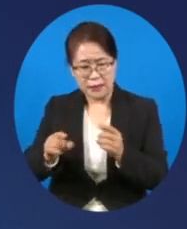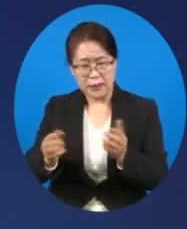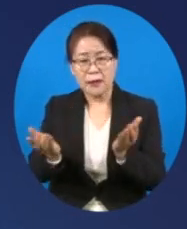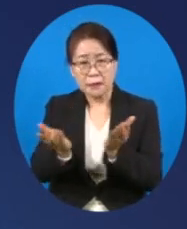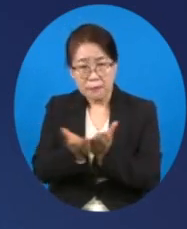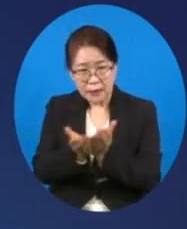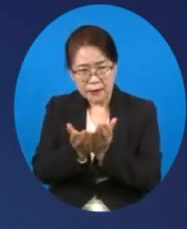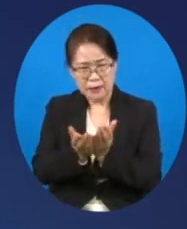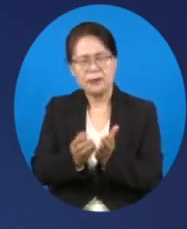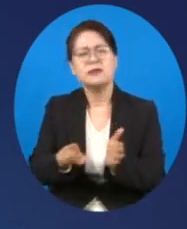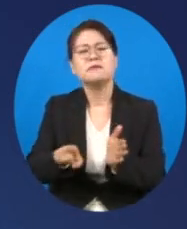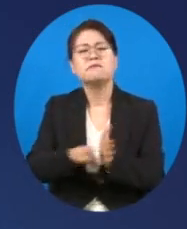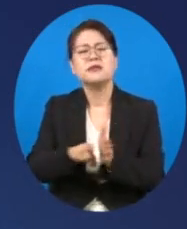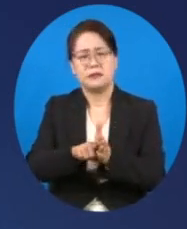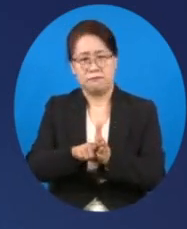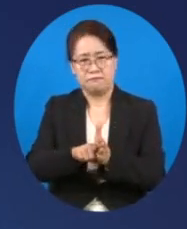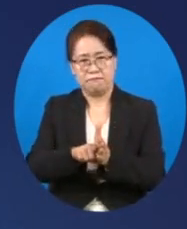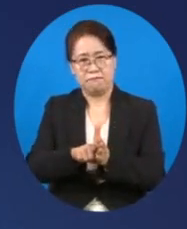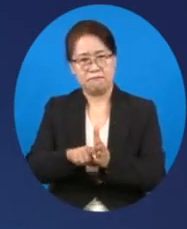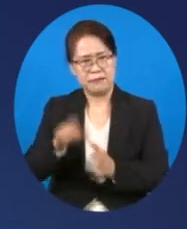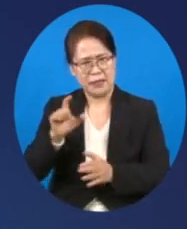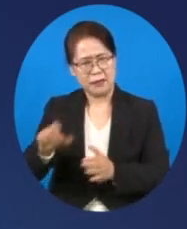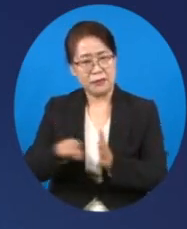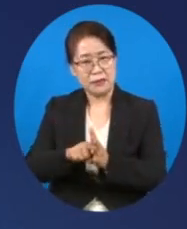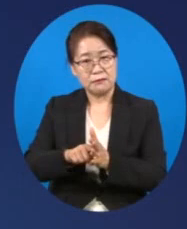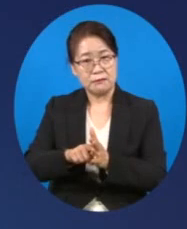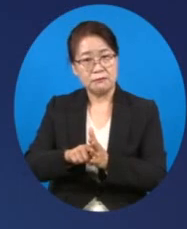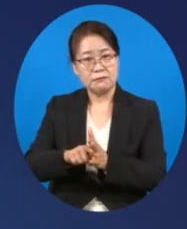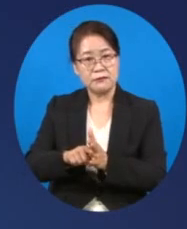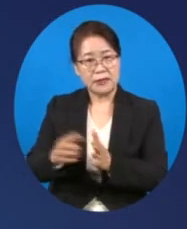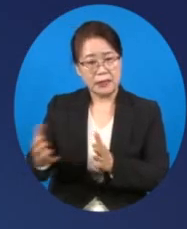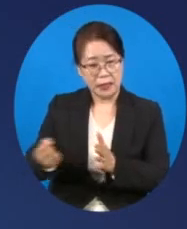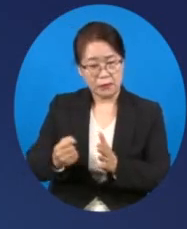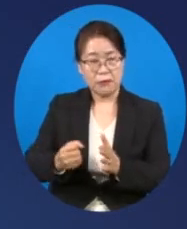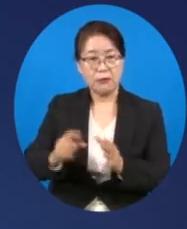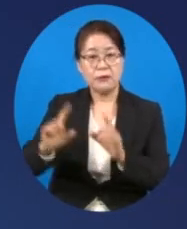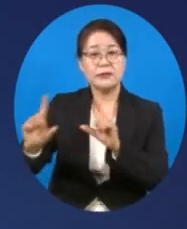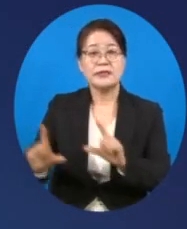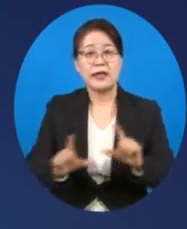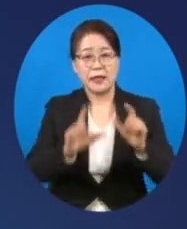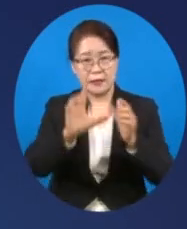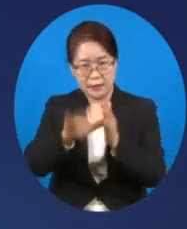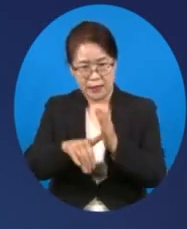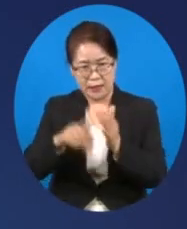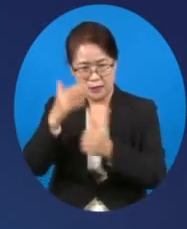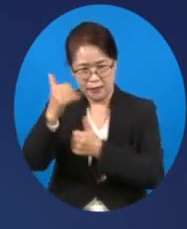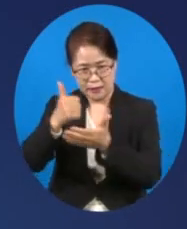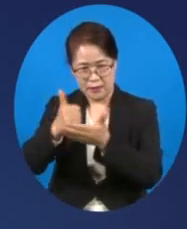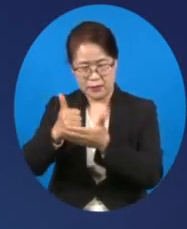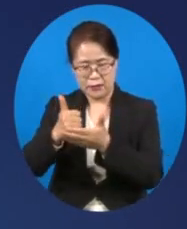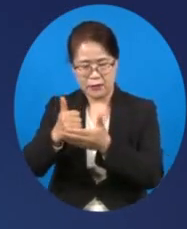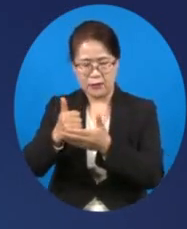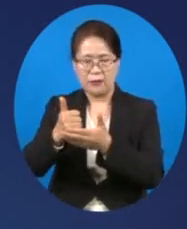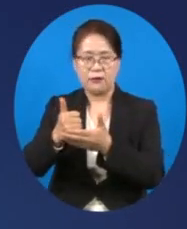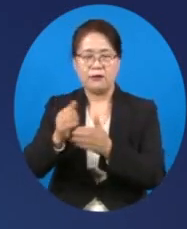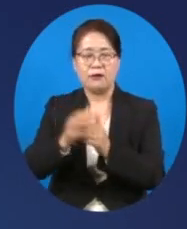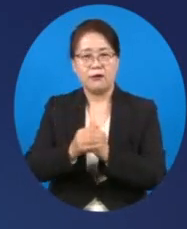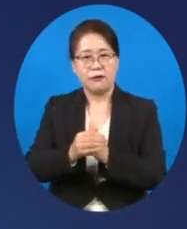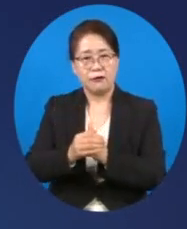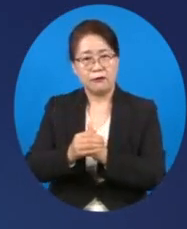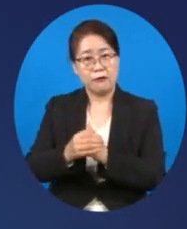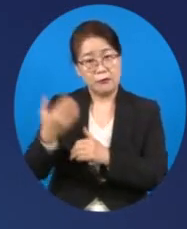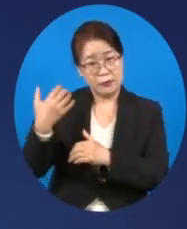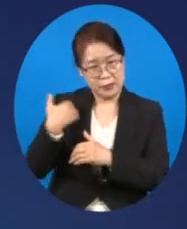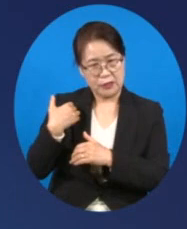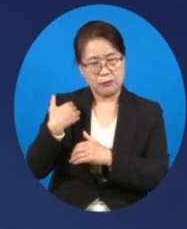나아가야 하나님이 역사하시고 하나님이 책임져 주시는 겁니다 그러면